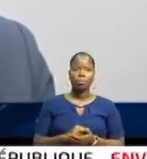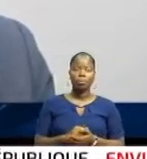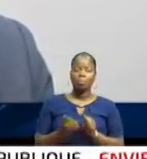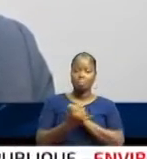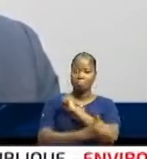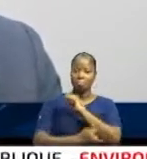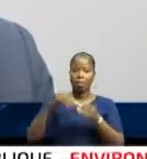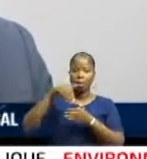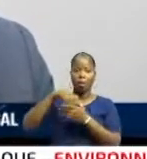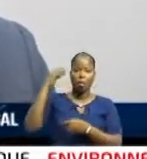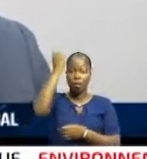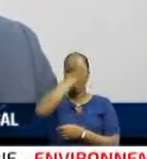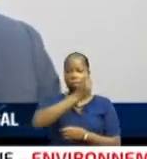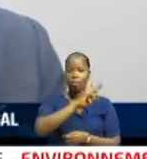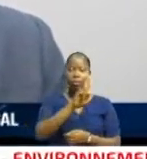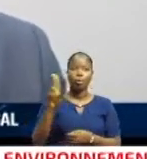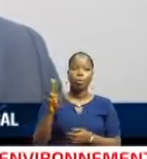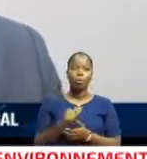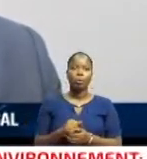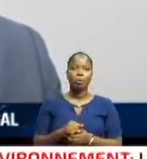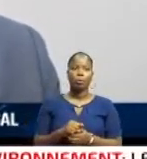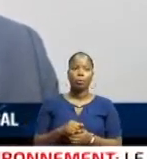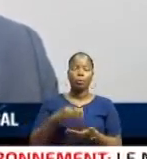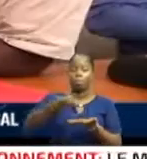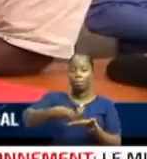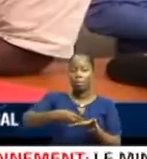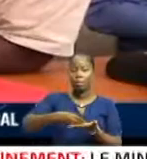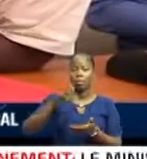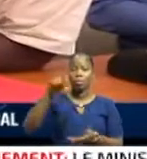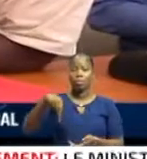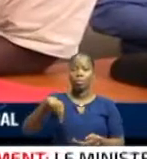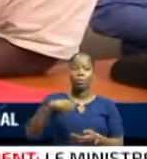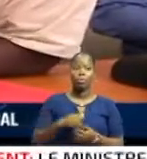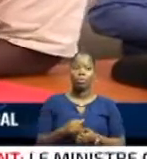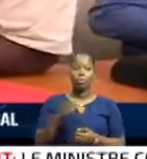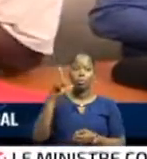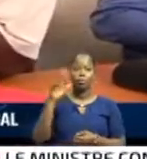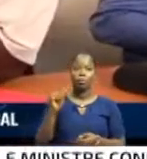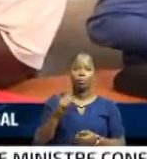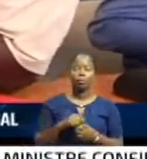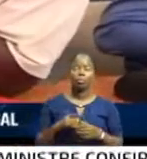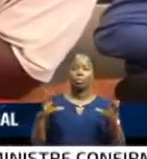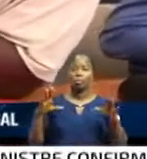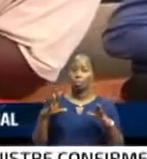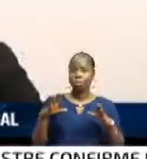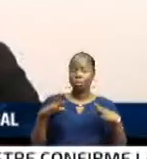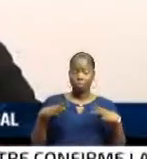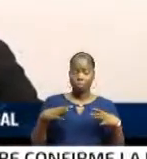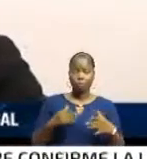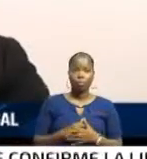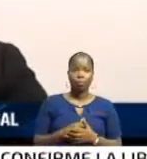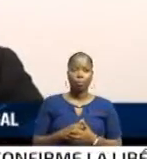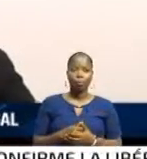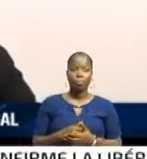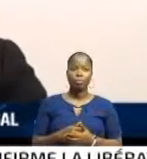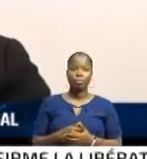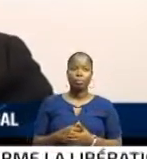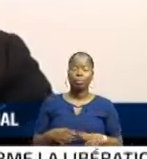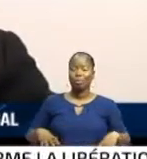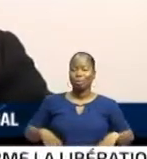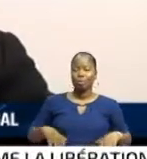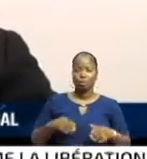qui ont eu notation du fonds monétaire que l'aris les risques de crise de la dette sont